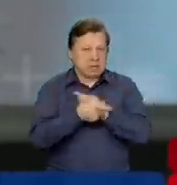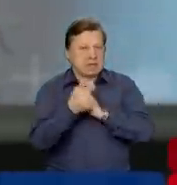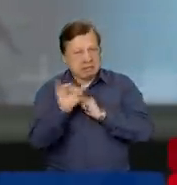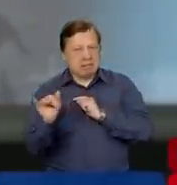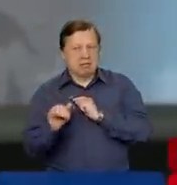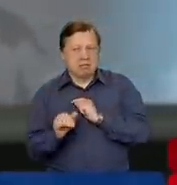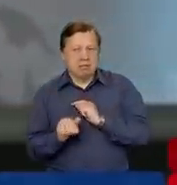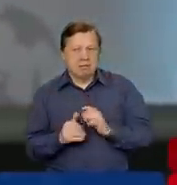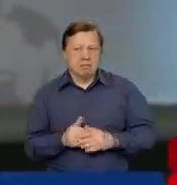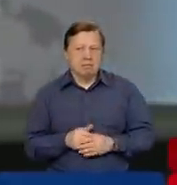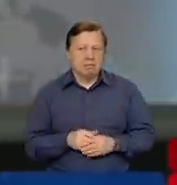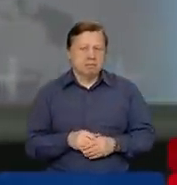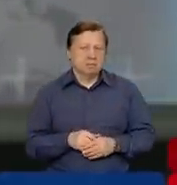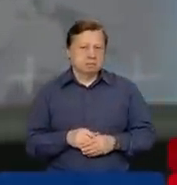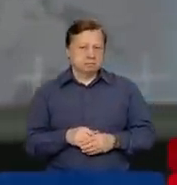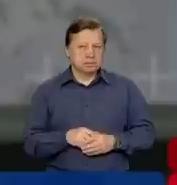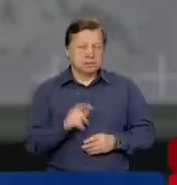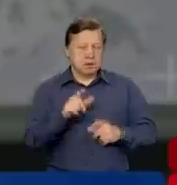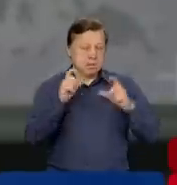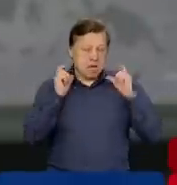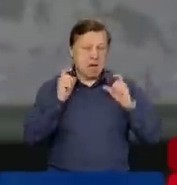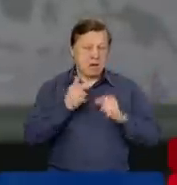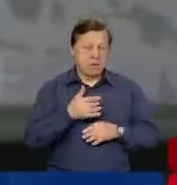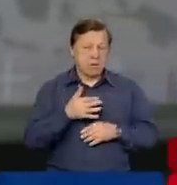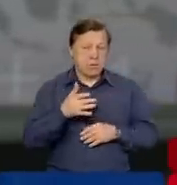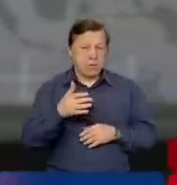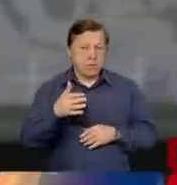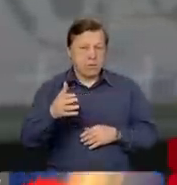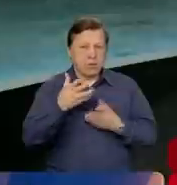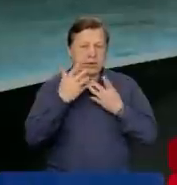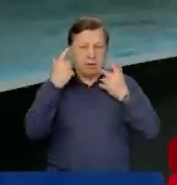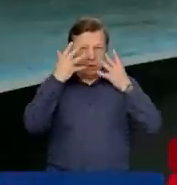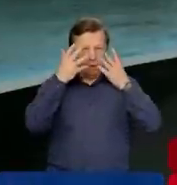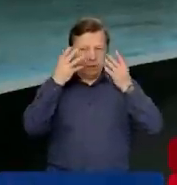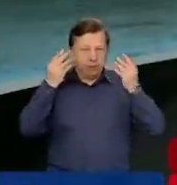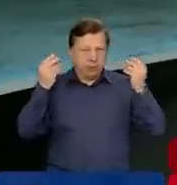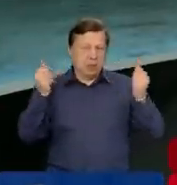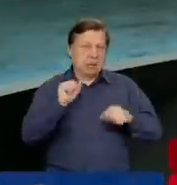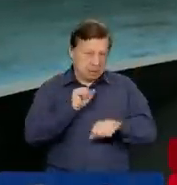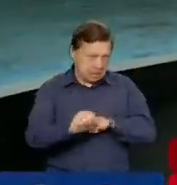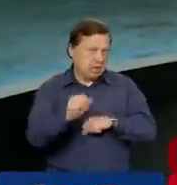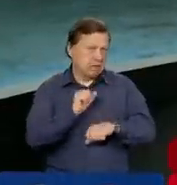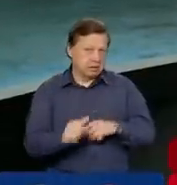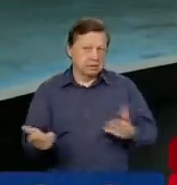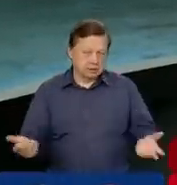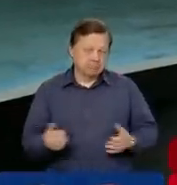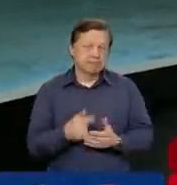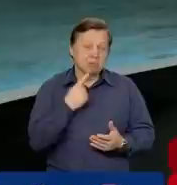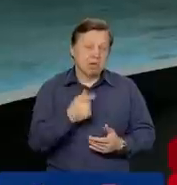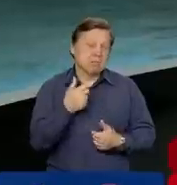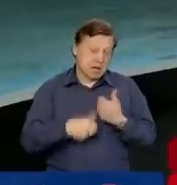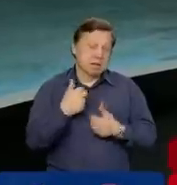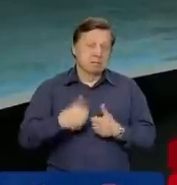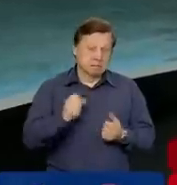po pewnym czasie noszenia tej maseczki się troszeczkę poprawia sytuacja. No cóż, no jest to problem